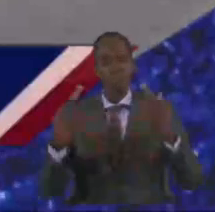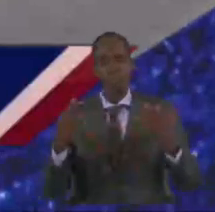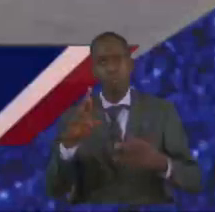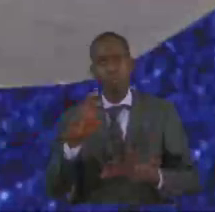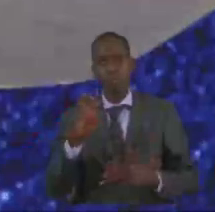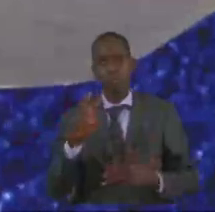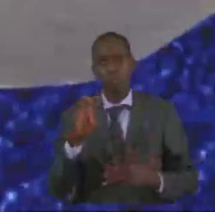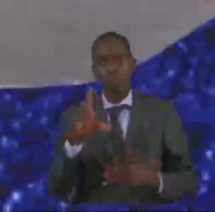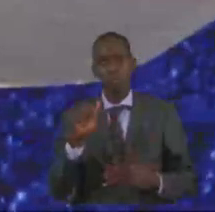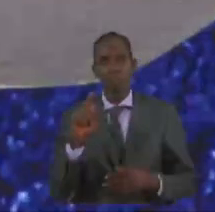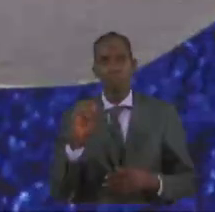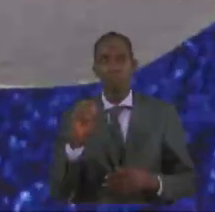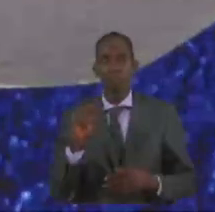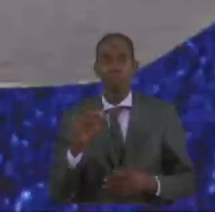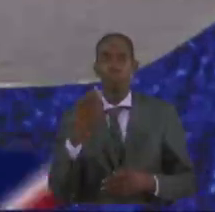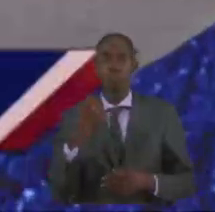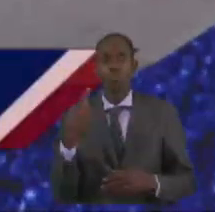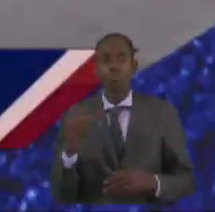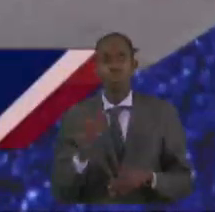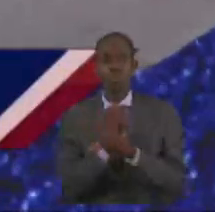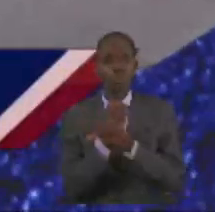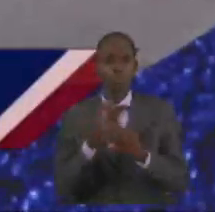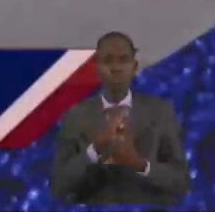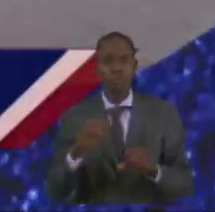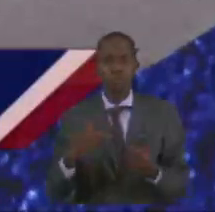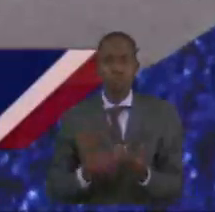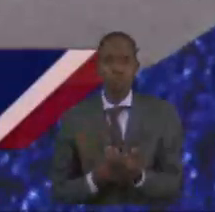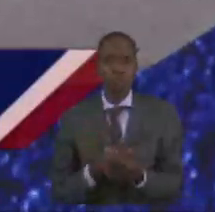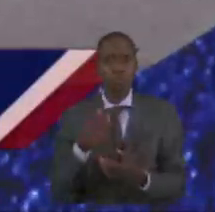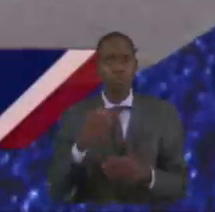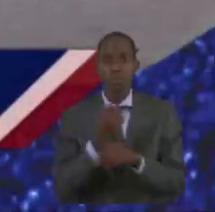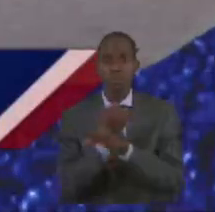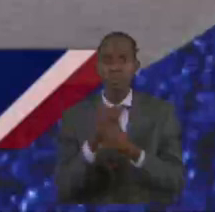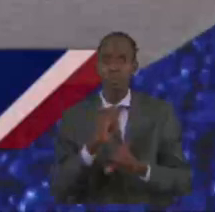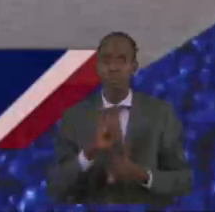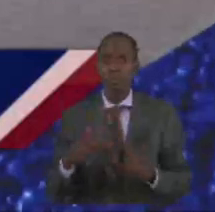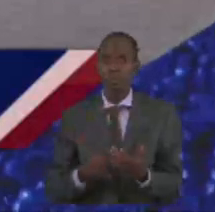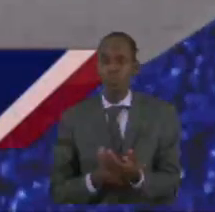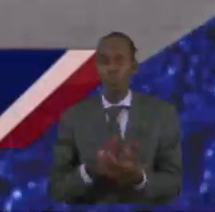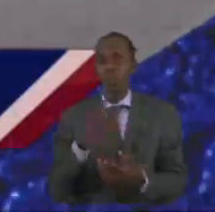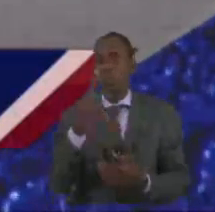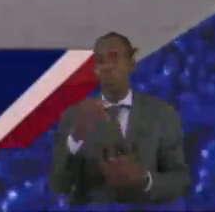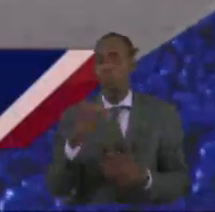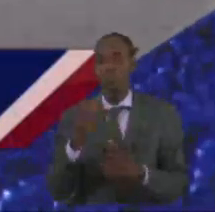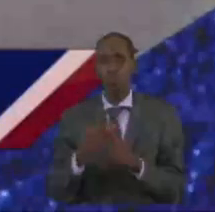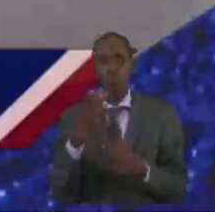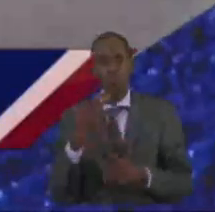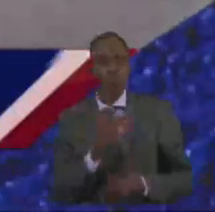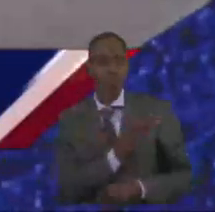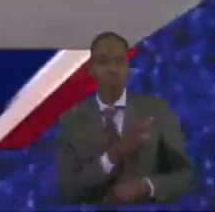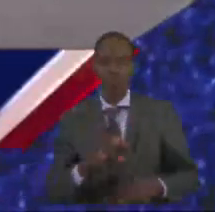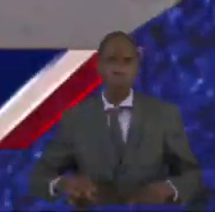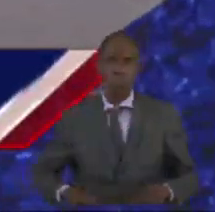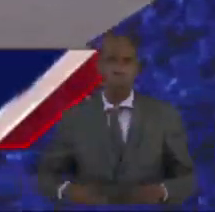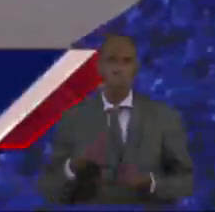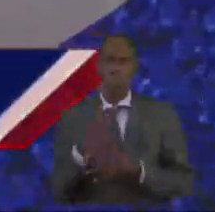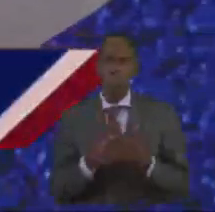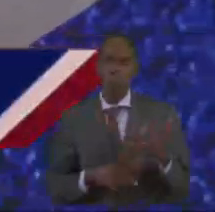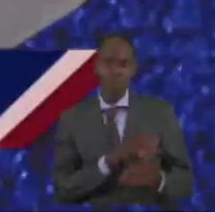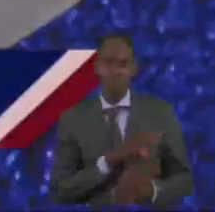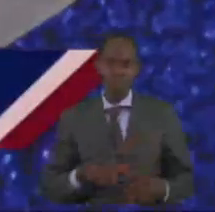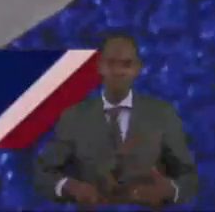révélation autoritaire de l'évangile salvateur. L'évangile salvateur, l'évangile qui sauve. La